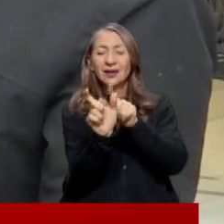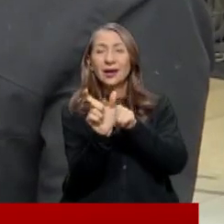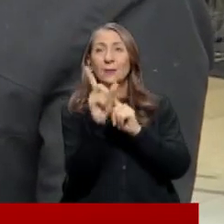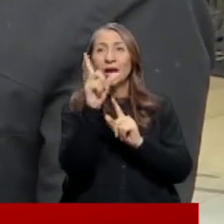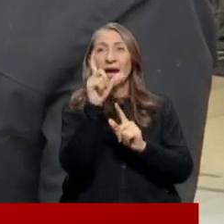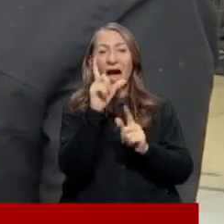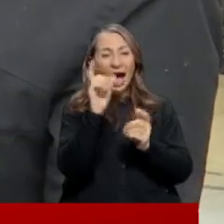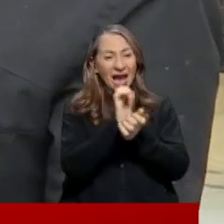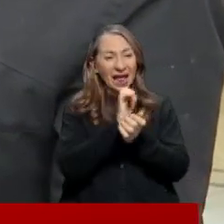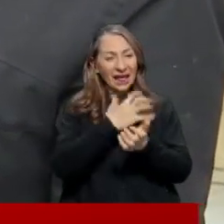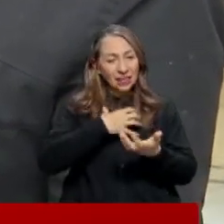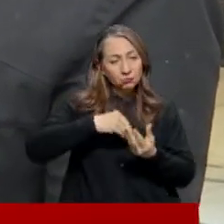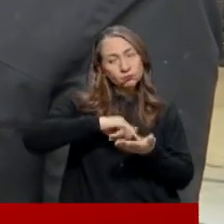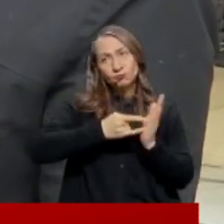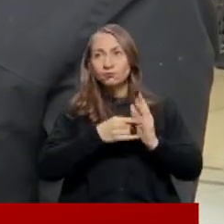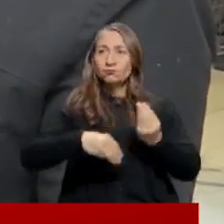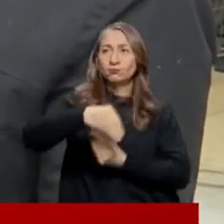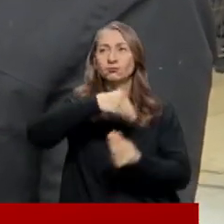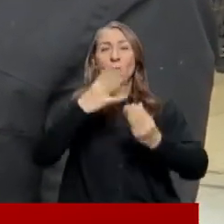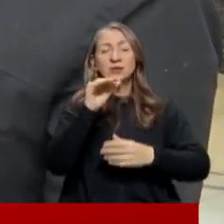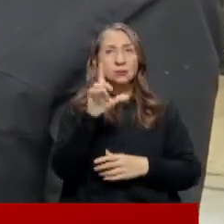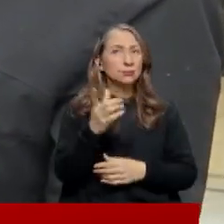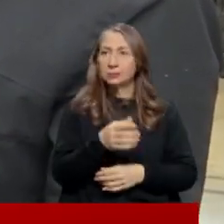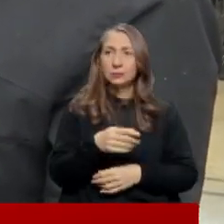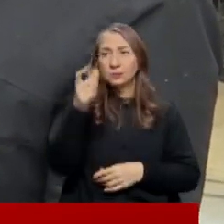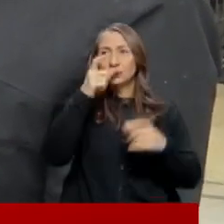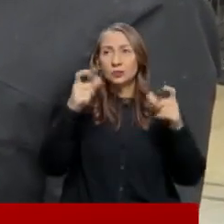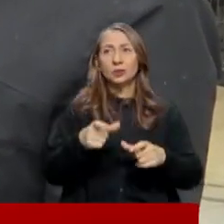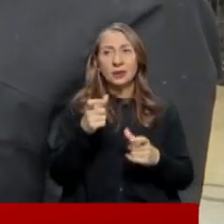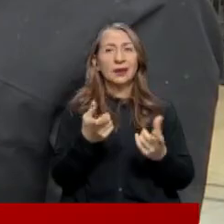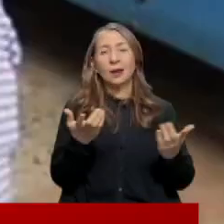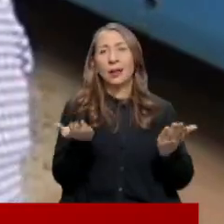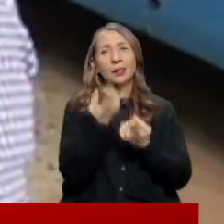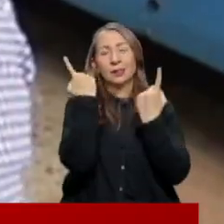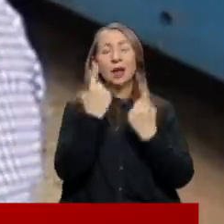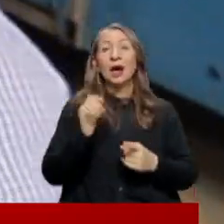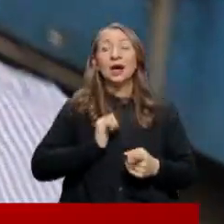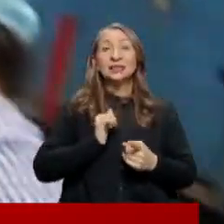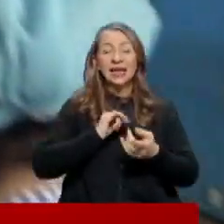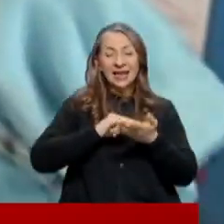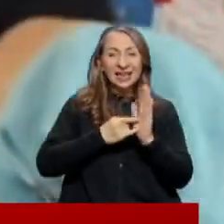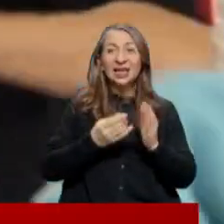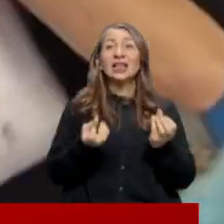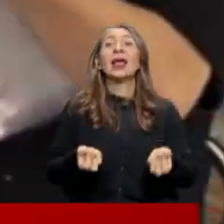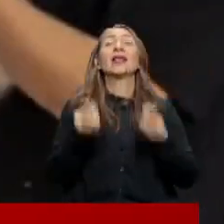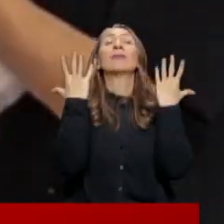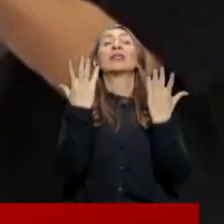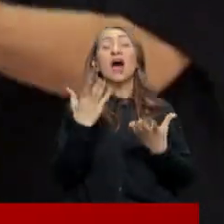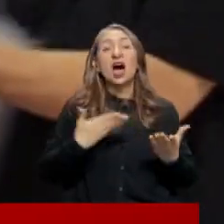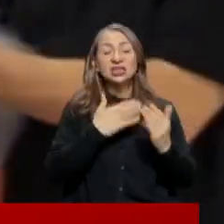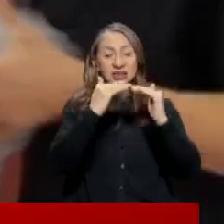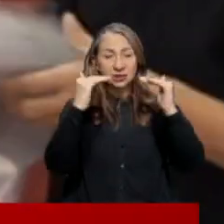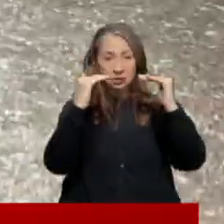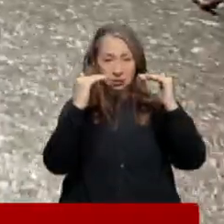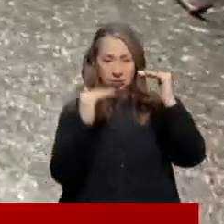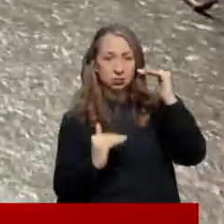bir ailenin kendini geçindirebilmesi gereken bir miktar. Ama maalesef bu ülkemizde altında kalan bir durum. Asgari geçime yine yetmedi. Açlık